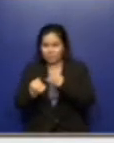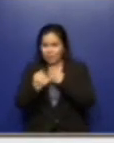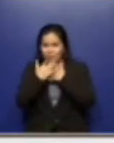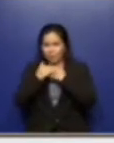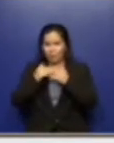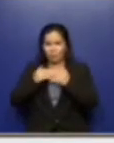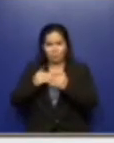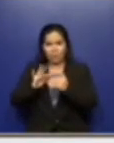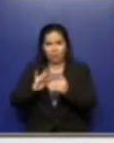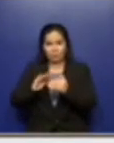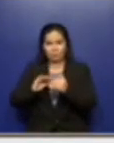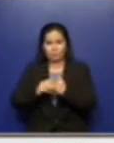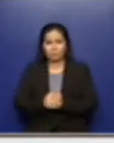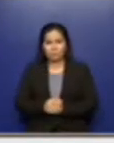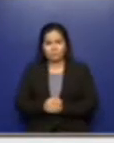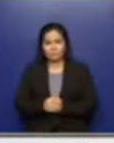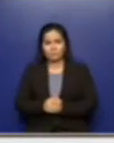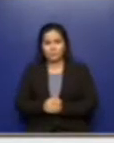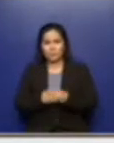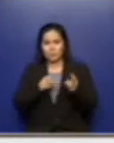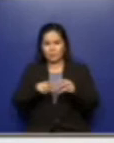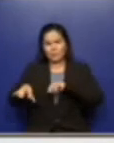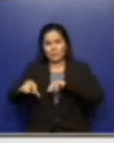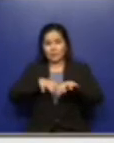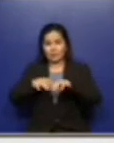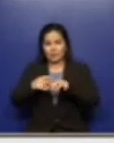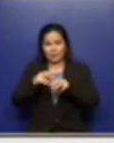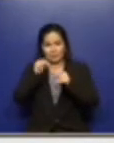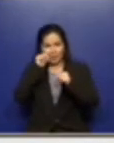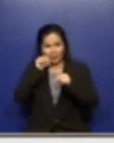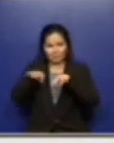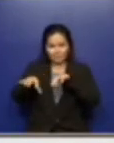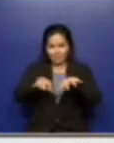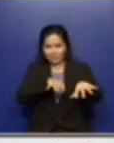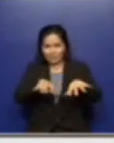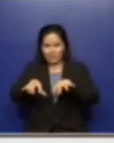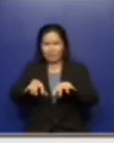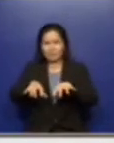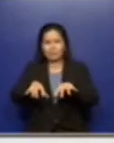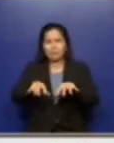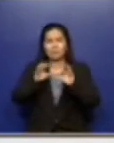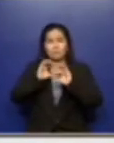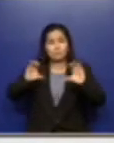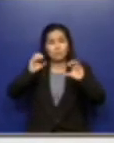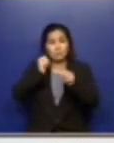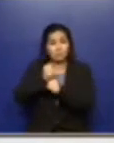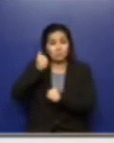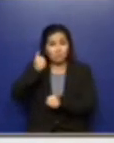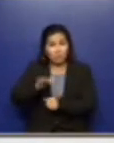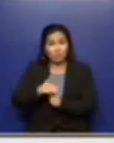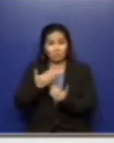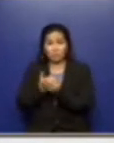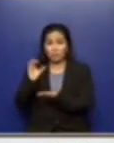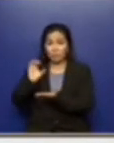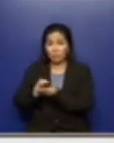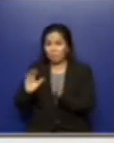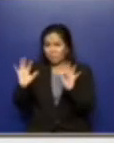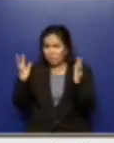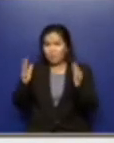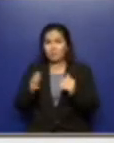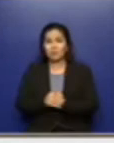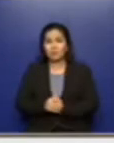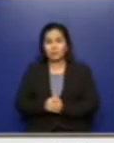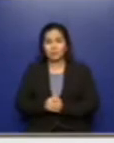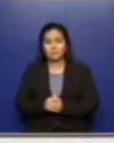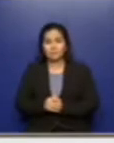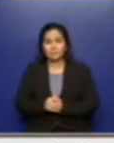ำทะเลหนุนไปสูงอย่างนี้วิธีการทำงานแบบนี้เขาทำกันไม่ได้ได้หรืองบประมาณไม่ตั้งเลยเพื่อนท่านประธ